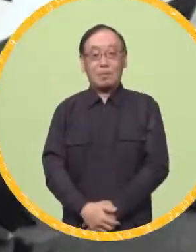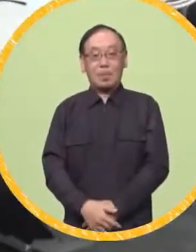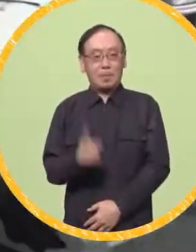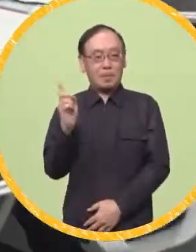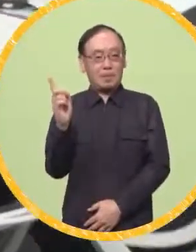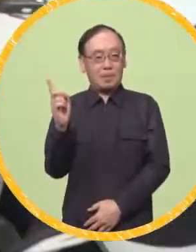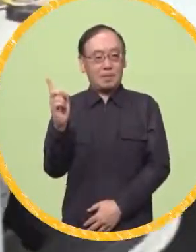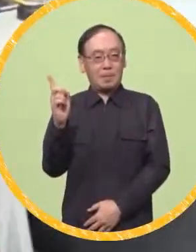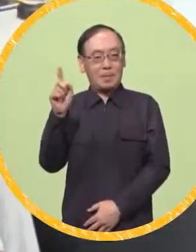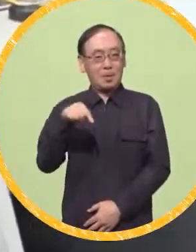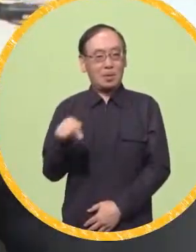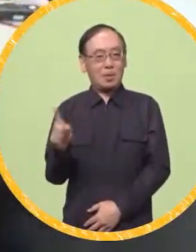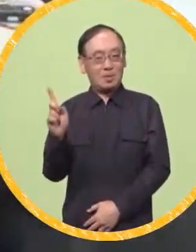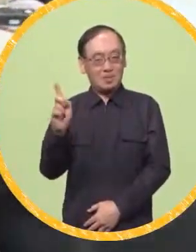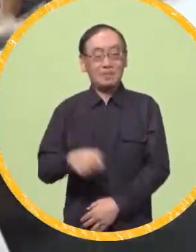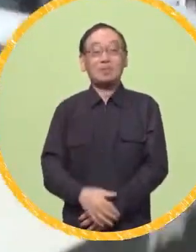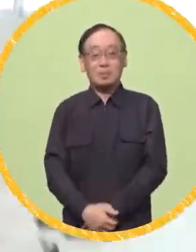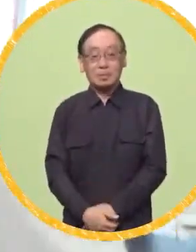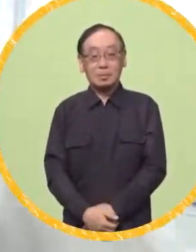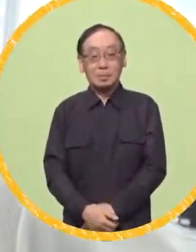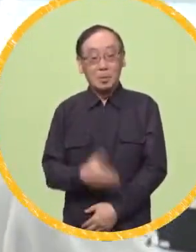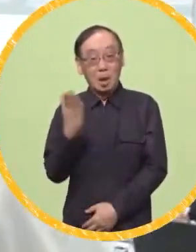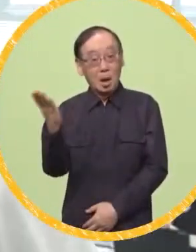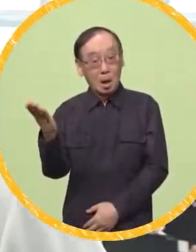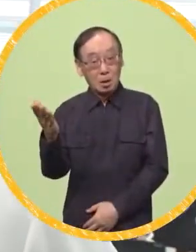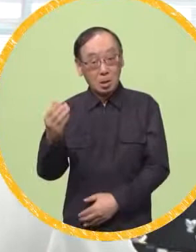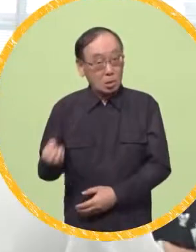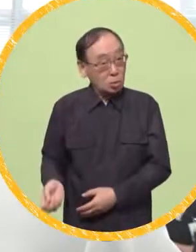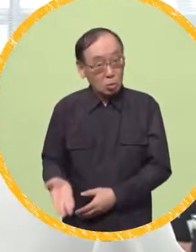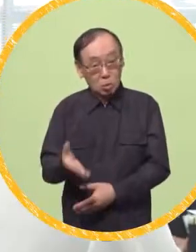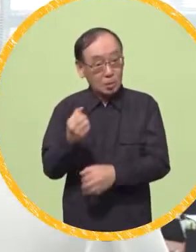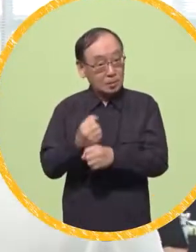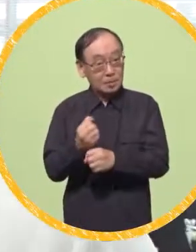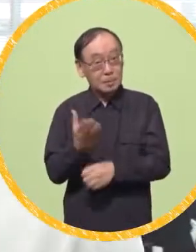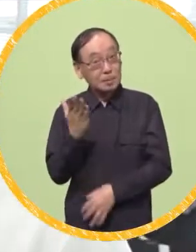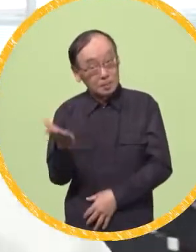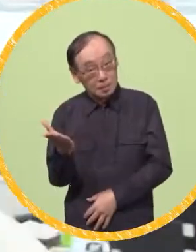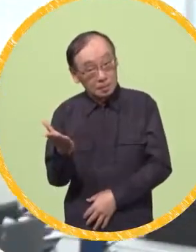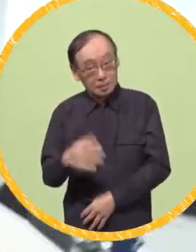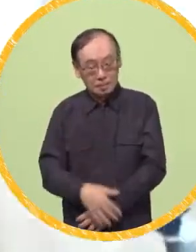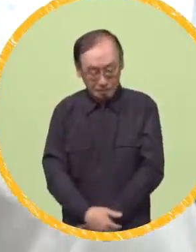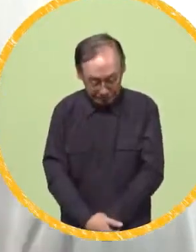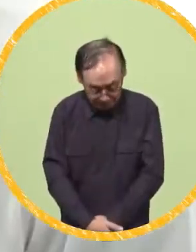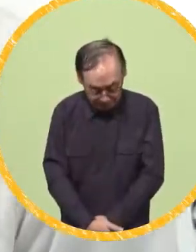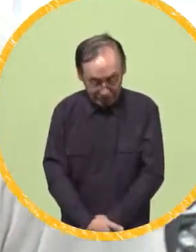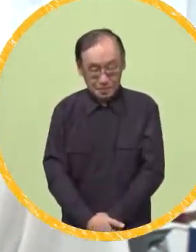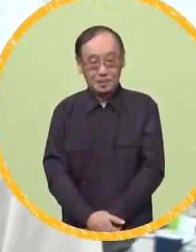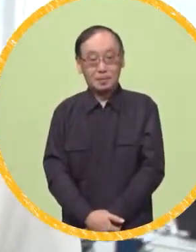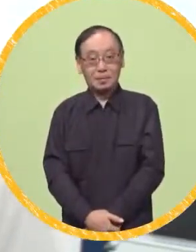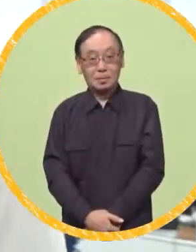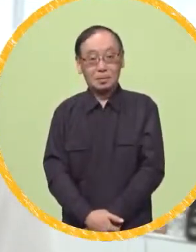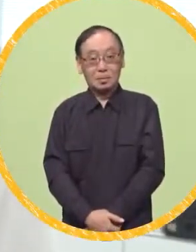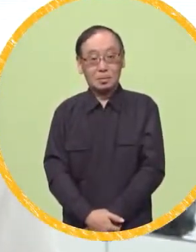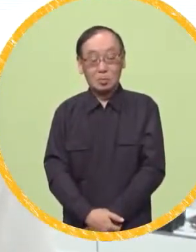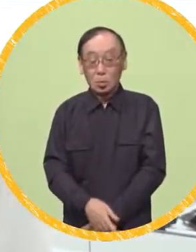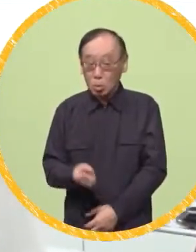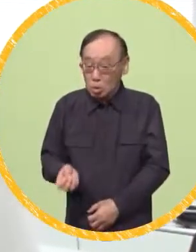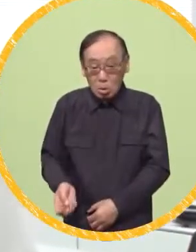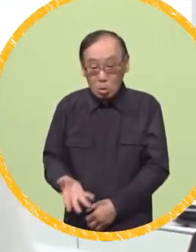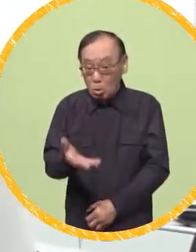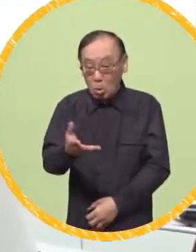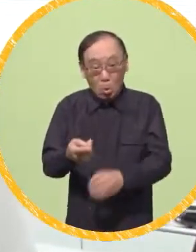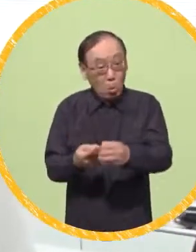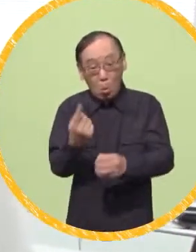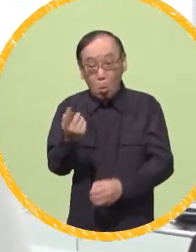をどうやらこちらの方のようですねあなたがセーリングすぐ6を考案したお方ですか入っズバリセーリングすごろくを